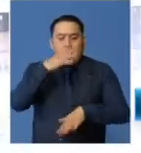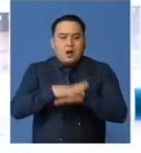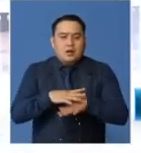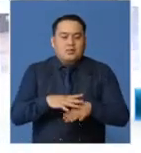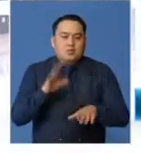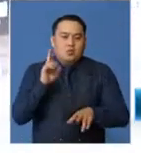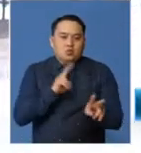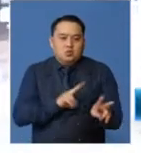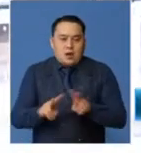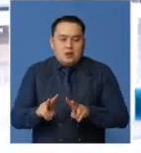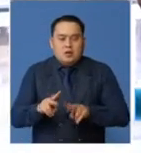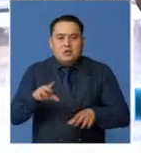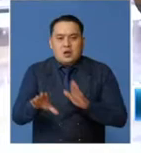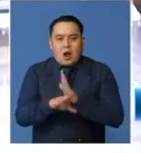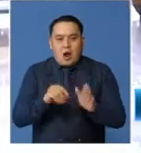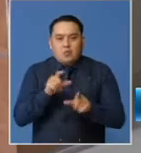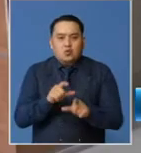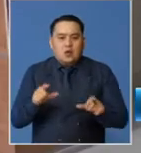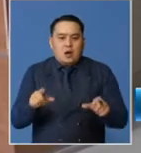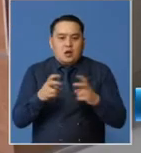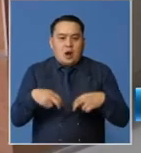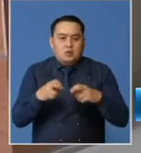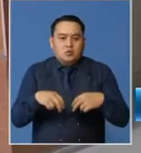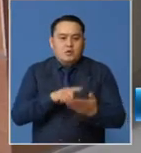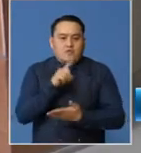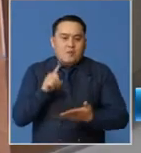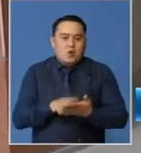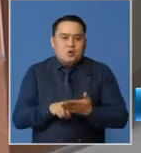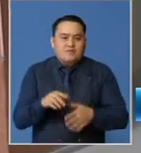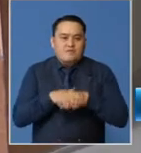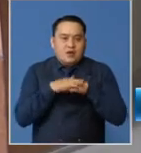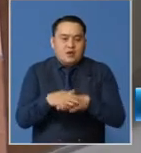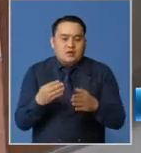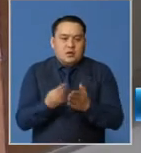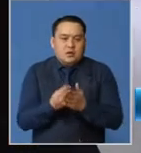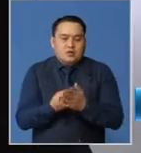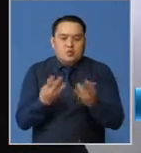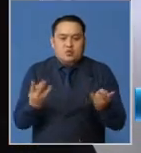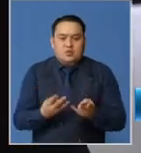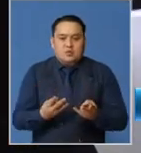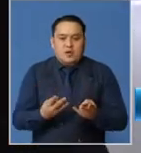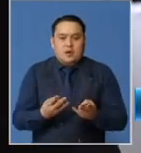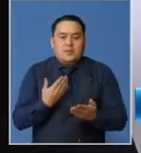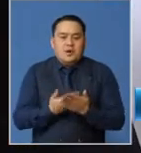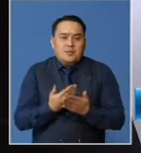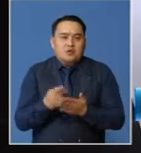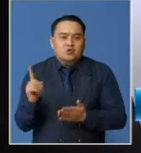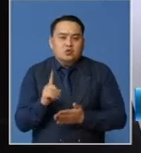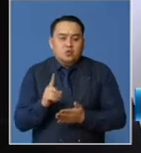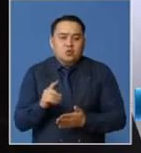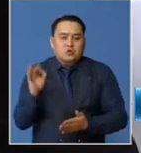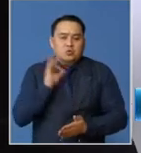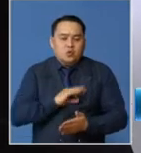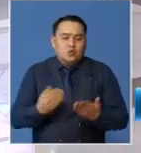В ближайшие дни депутаты областного маслихата рассмотрят вопрос, касающийся выделения средств на эти нужды. Предполагается, что к освоению